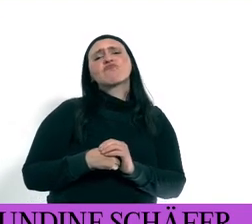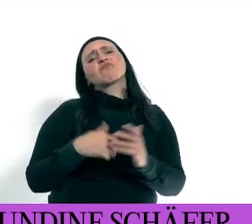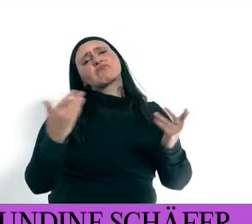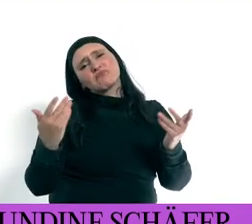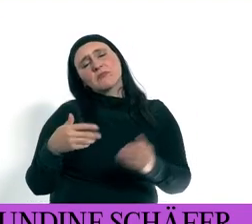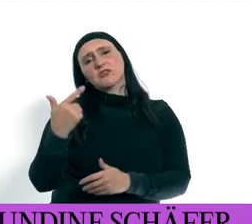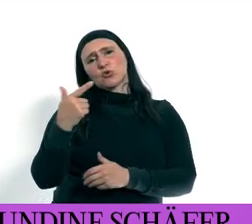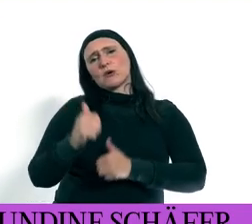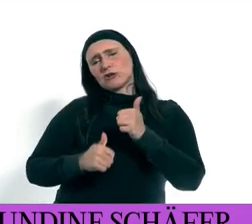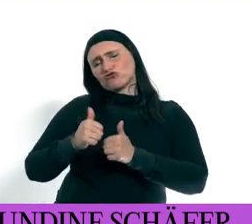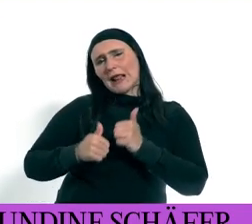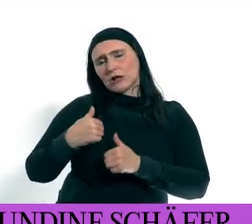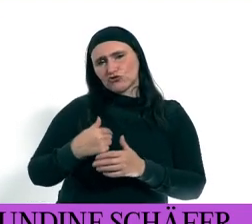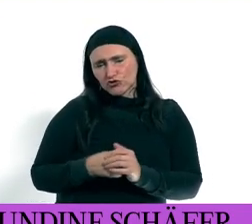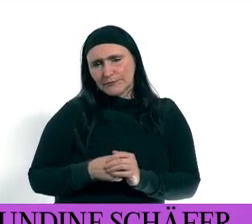Es gab